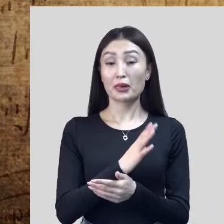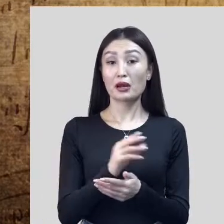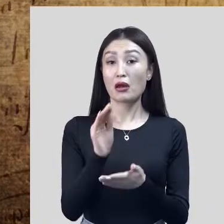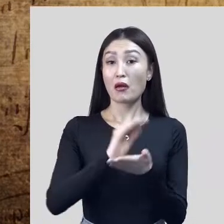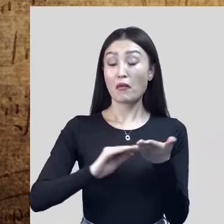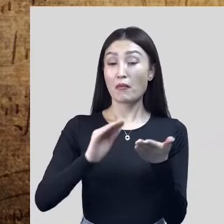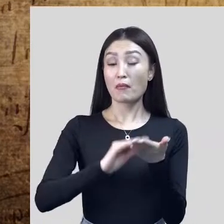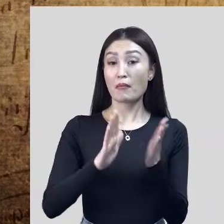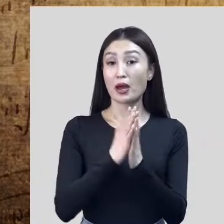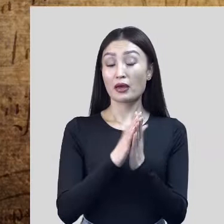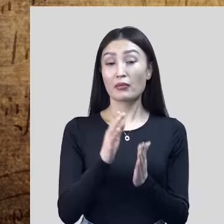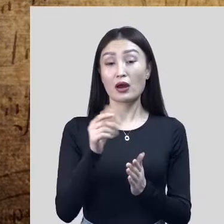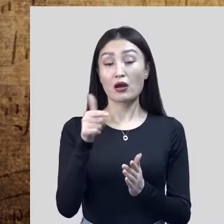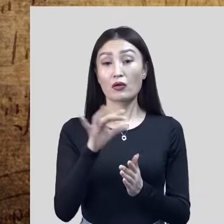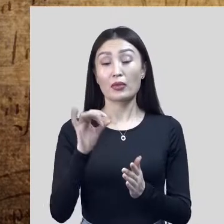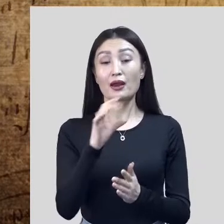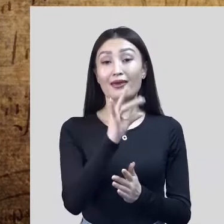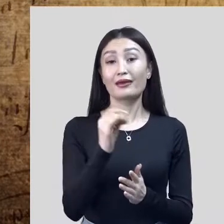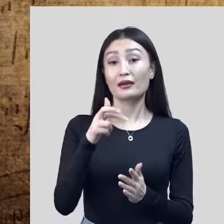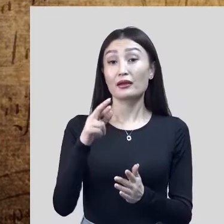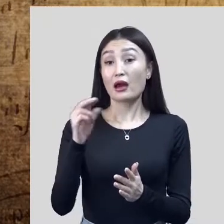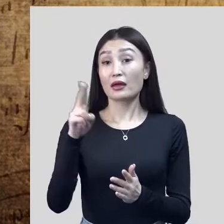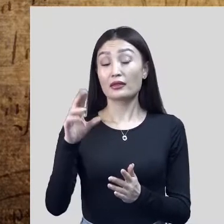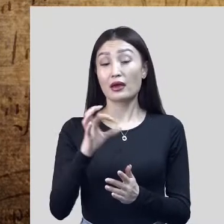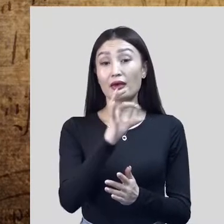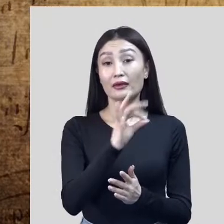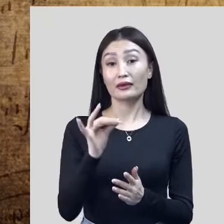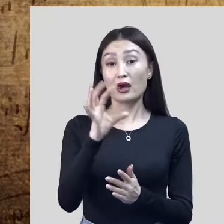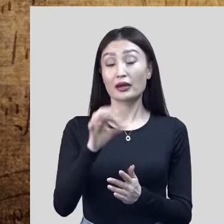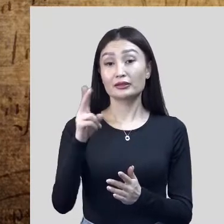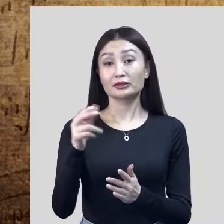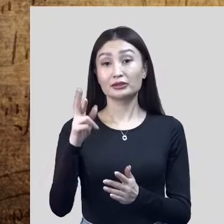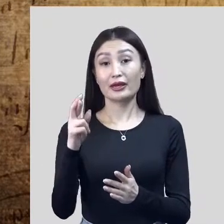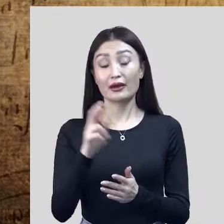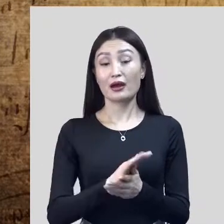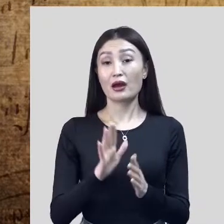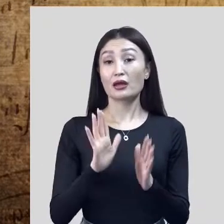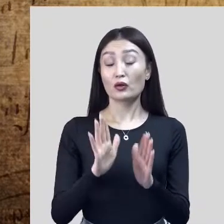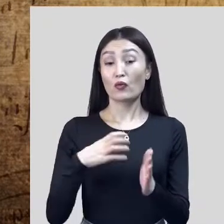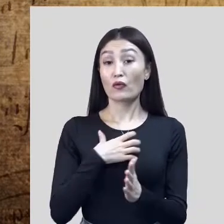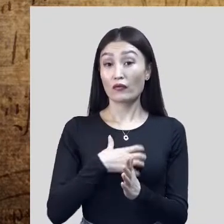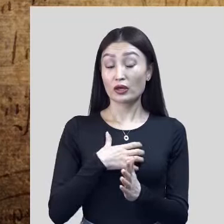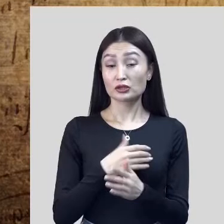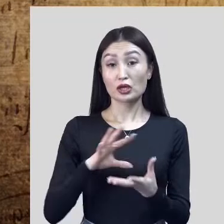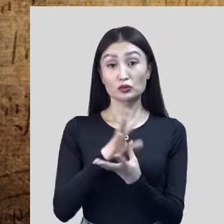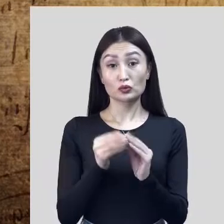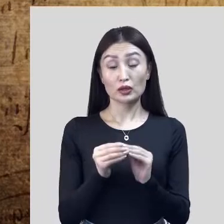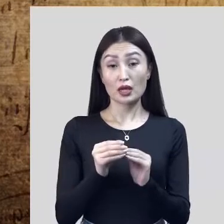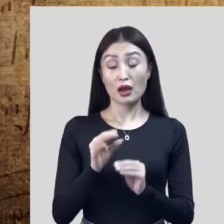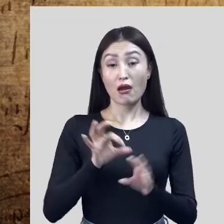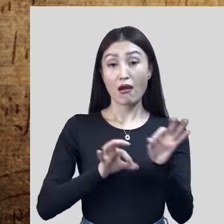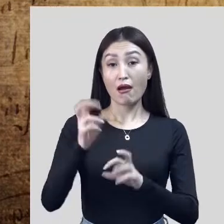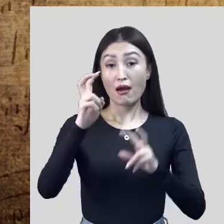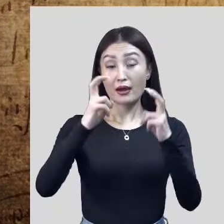поэмы Гомера «Илиада» и «Одиссея». Сейчас столь же важное значение приобрели результаты